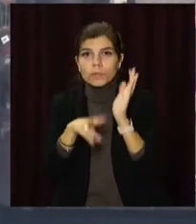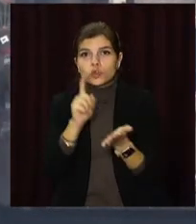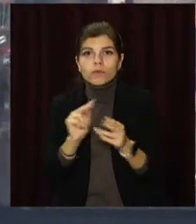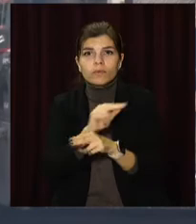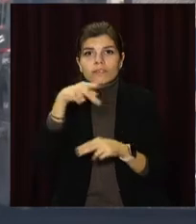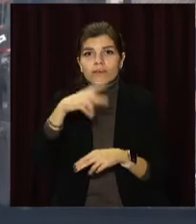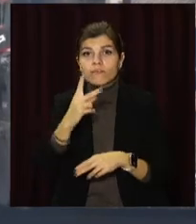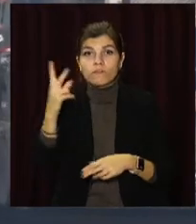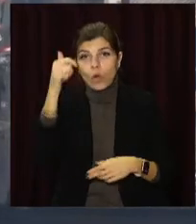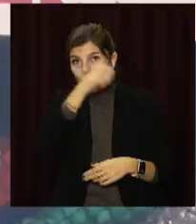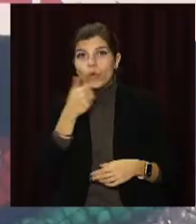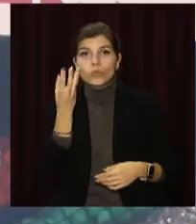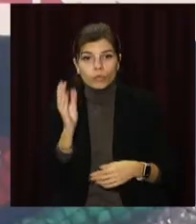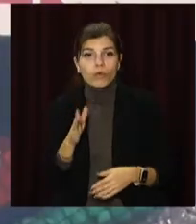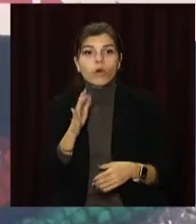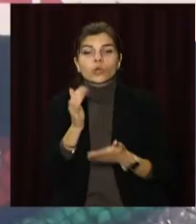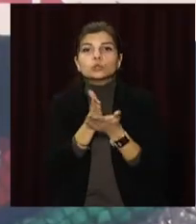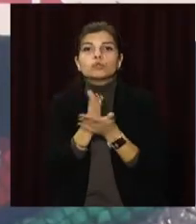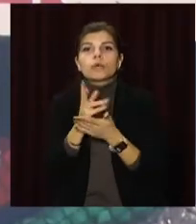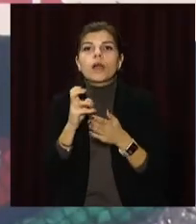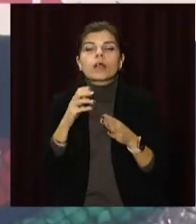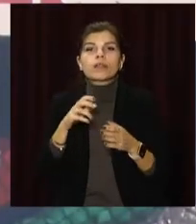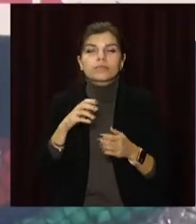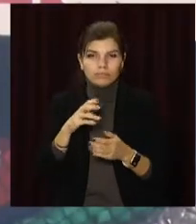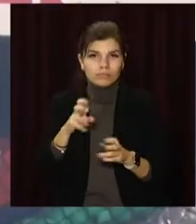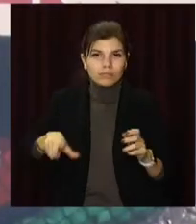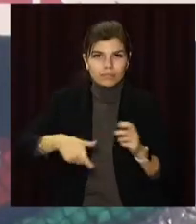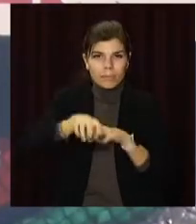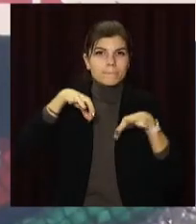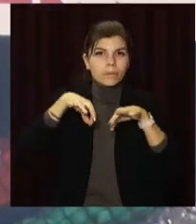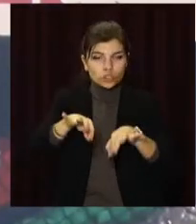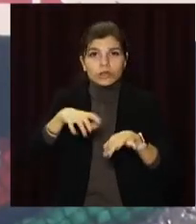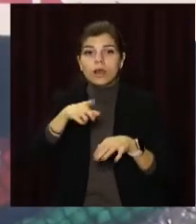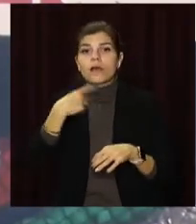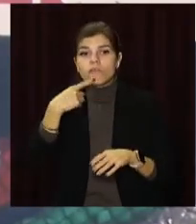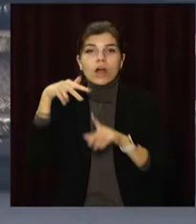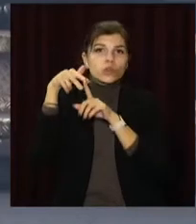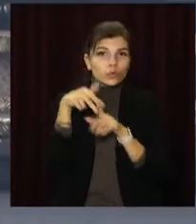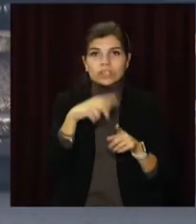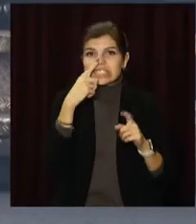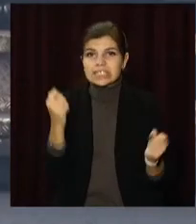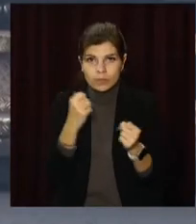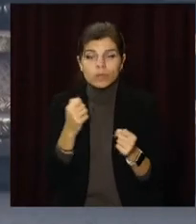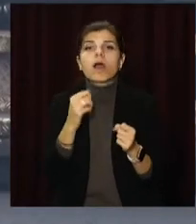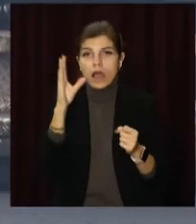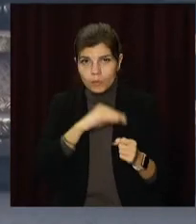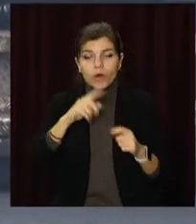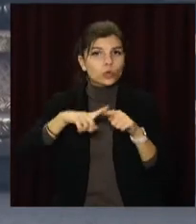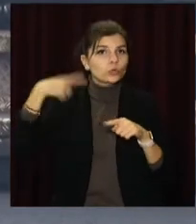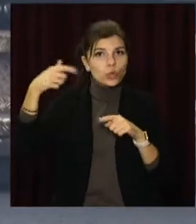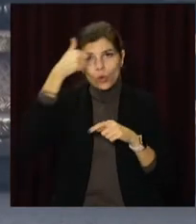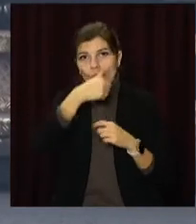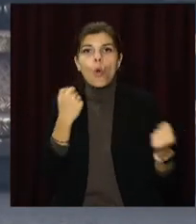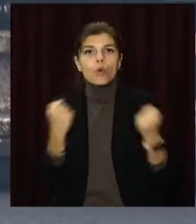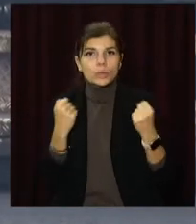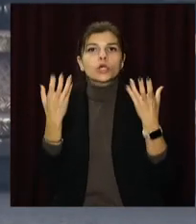в 2022-му. У службі автомобільних доріг кажуть, покриття витримає транспортне навантаження взимку. Наступного року його